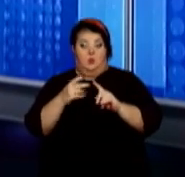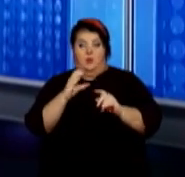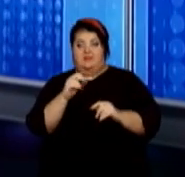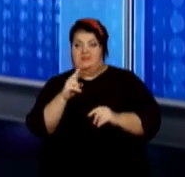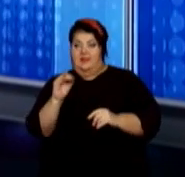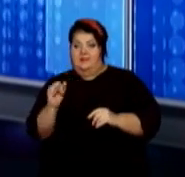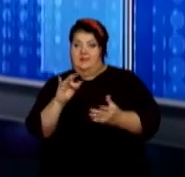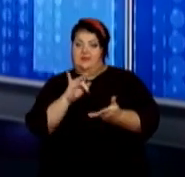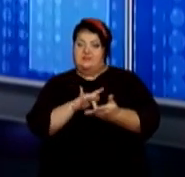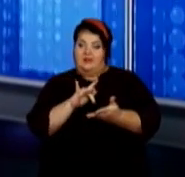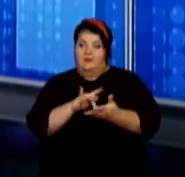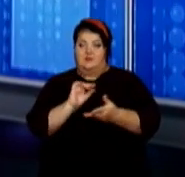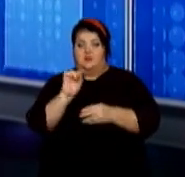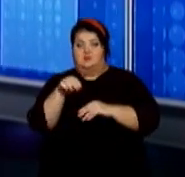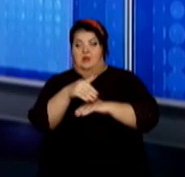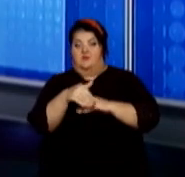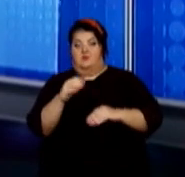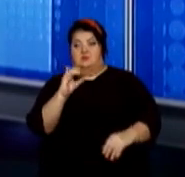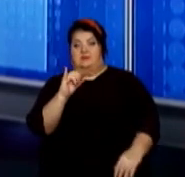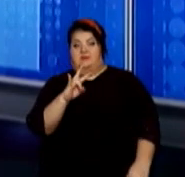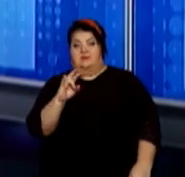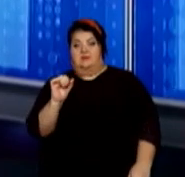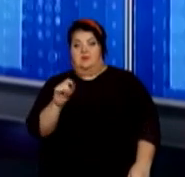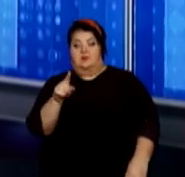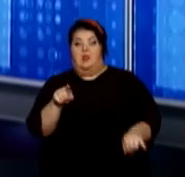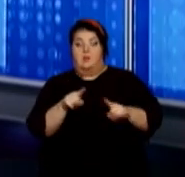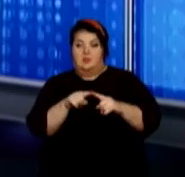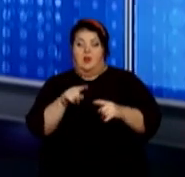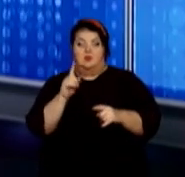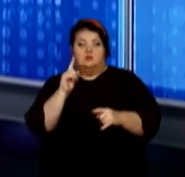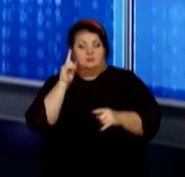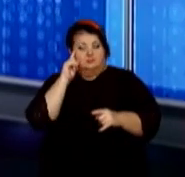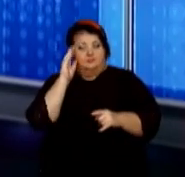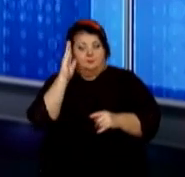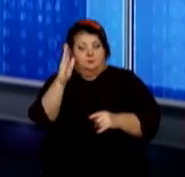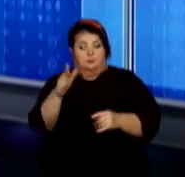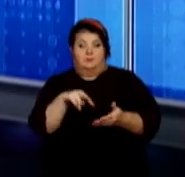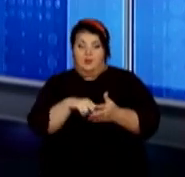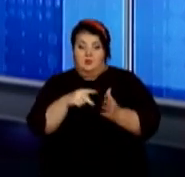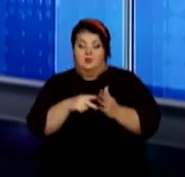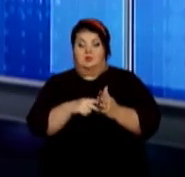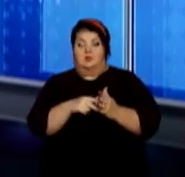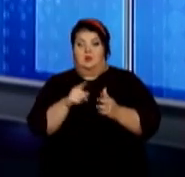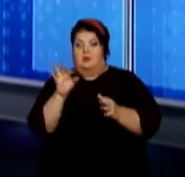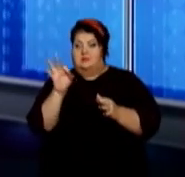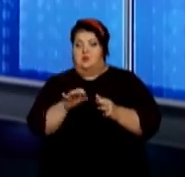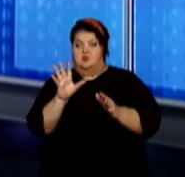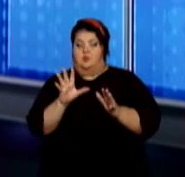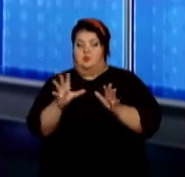центр, через вулицю Сінна. Там також передбачаємо велоінфраструктуру, і вона одразу буде вливатися